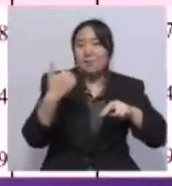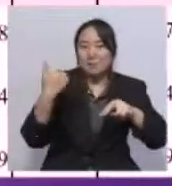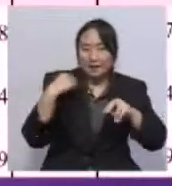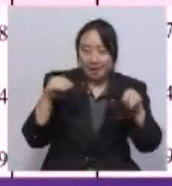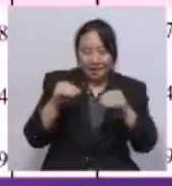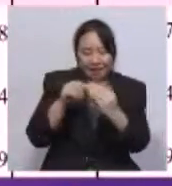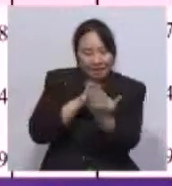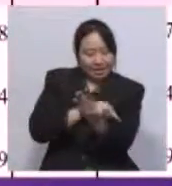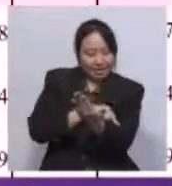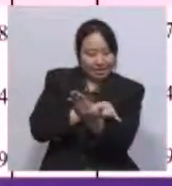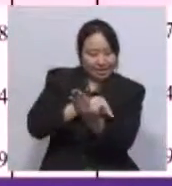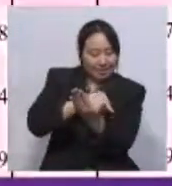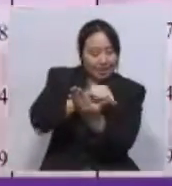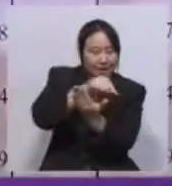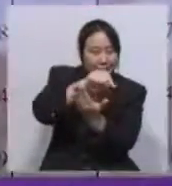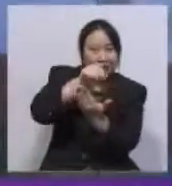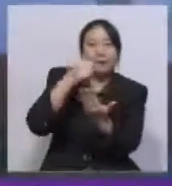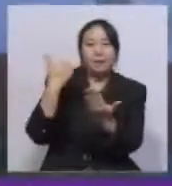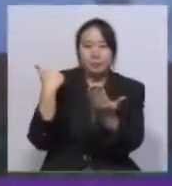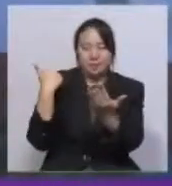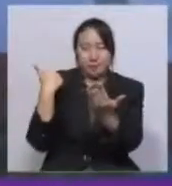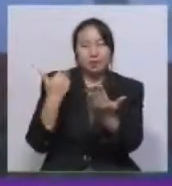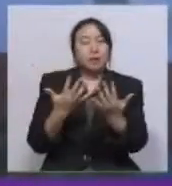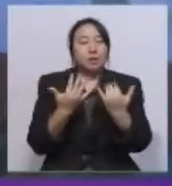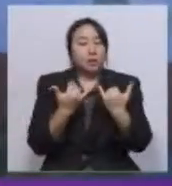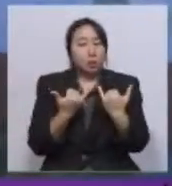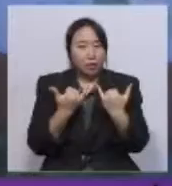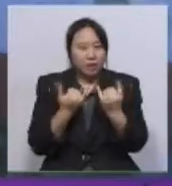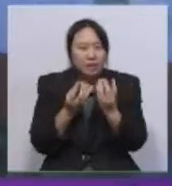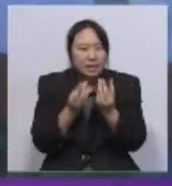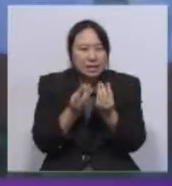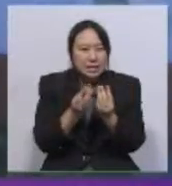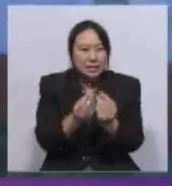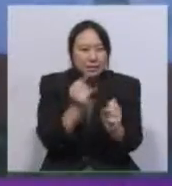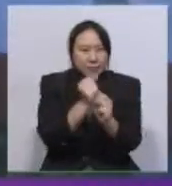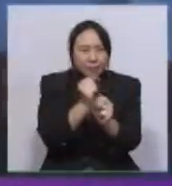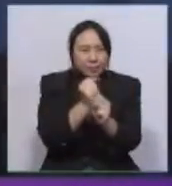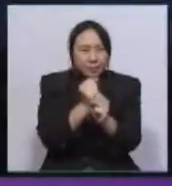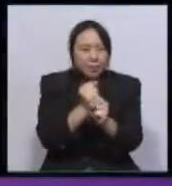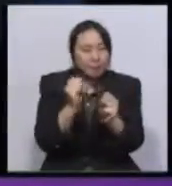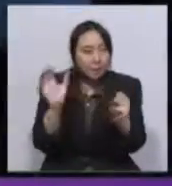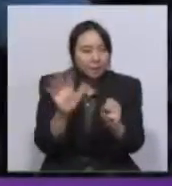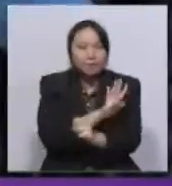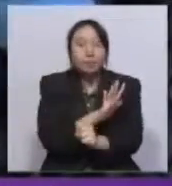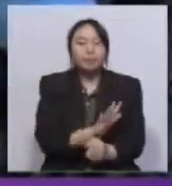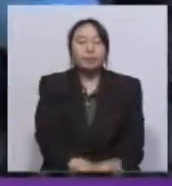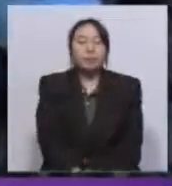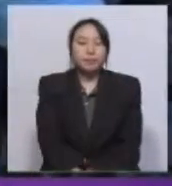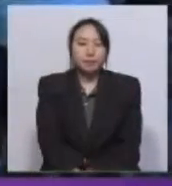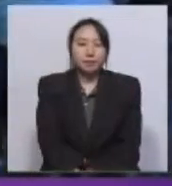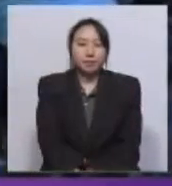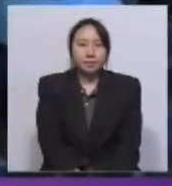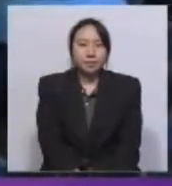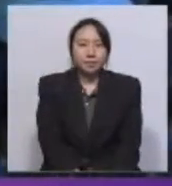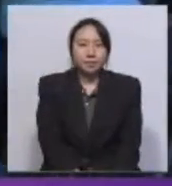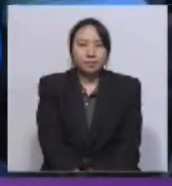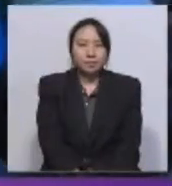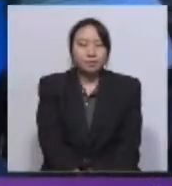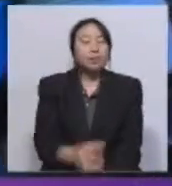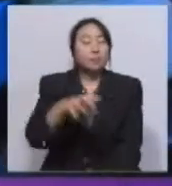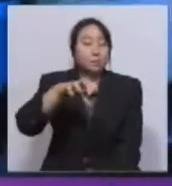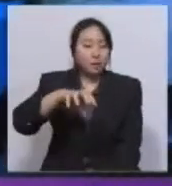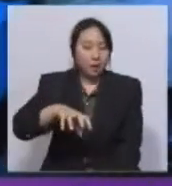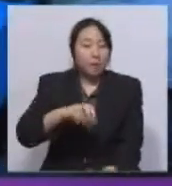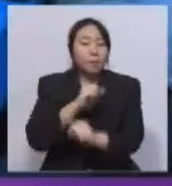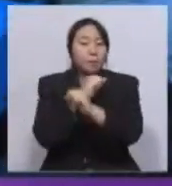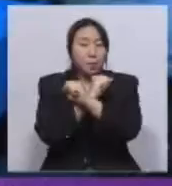แดนซึ่งตอนนี้ก็เร่งปฏิบัติงานกันอย่างเต็มที่ สำนักงานป้